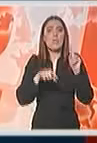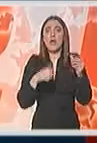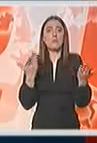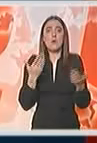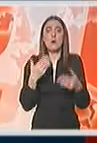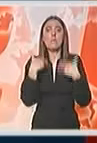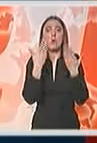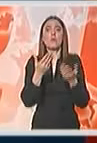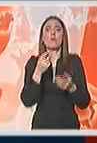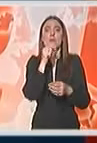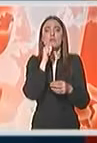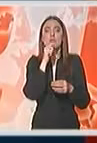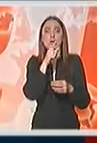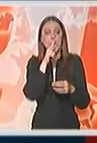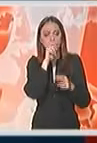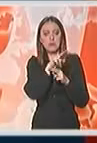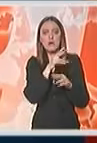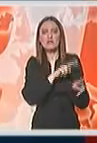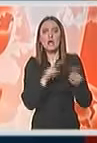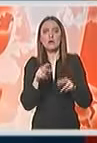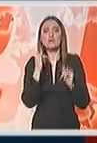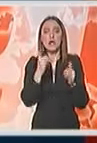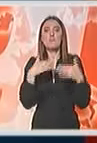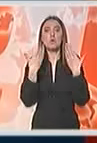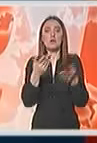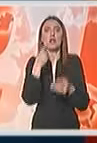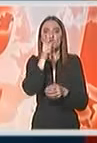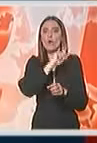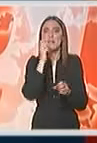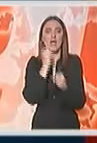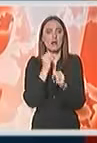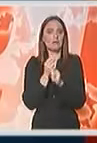Što bi neko poklonio pažnju ovom zakonu kad predlagač tog zakona danas tako nešto ne čini?